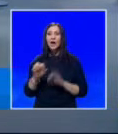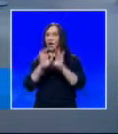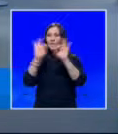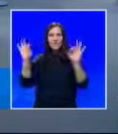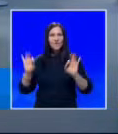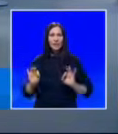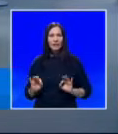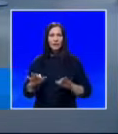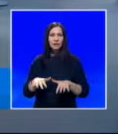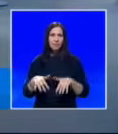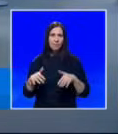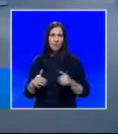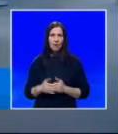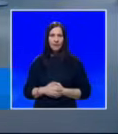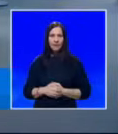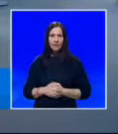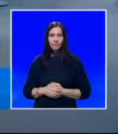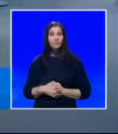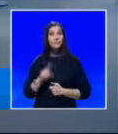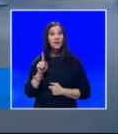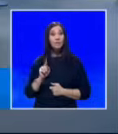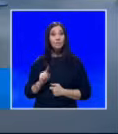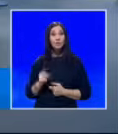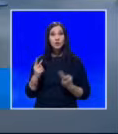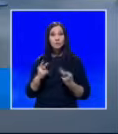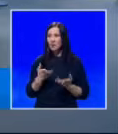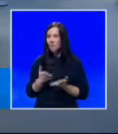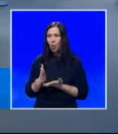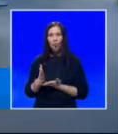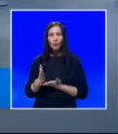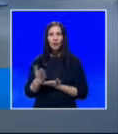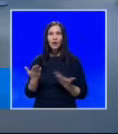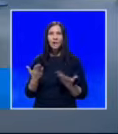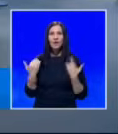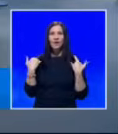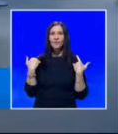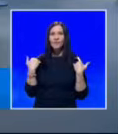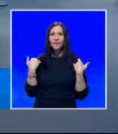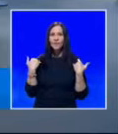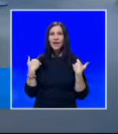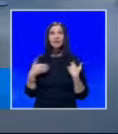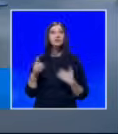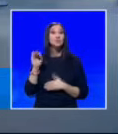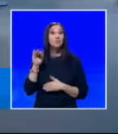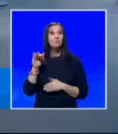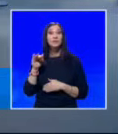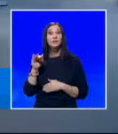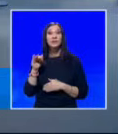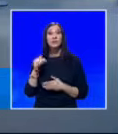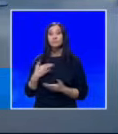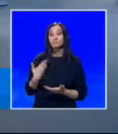рамките на парламента. Въпросът, разбира се, в подхода какви кандидати ще бъдат